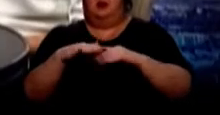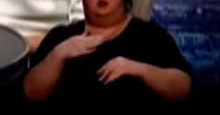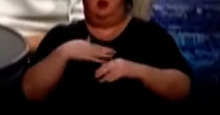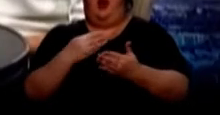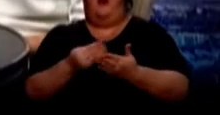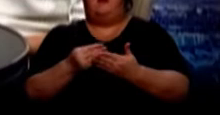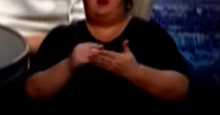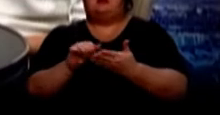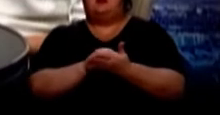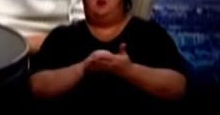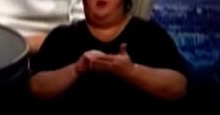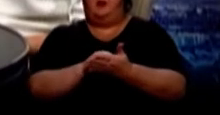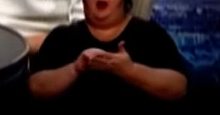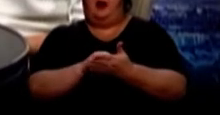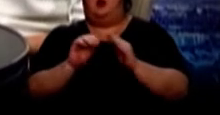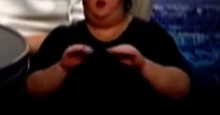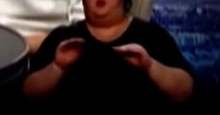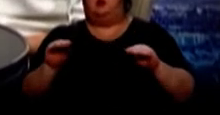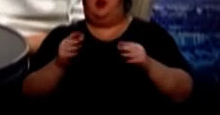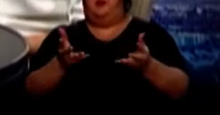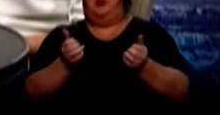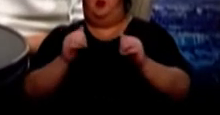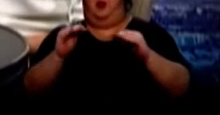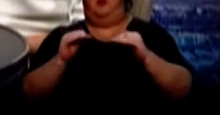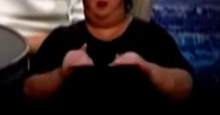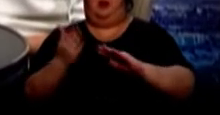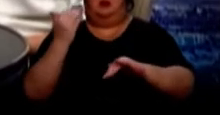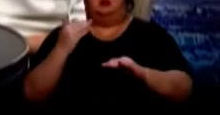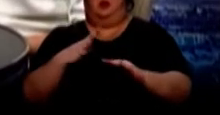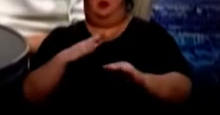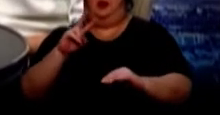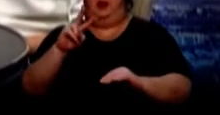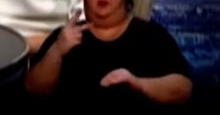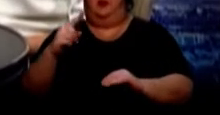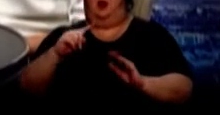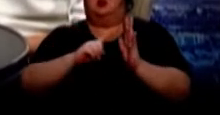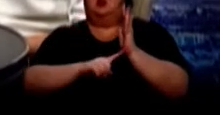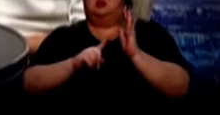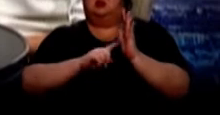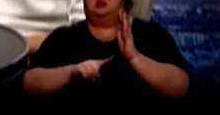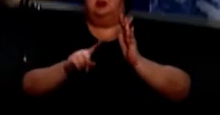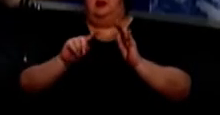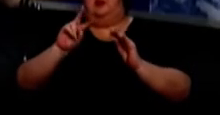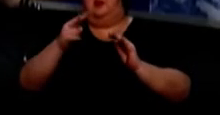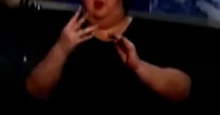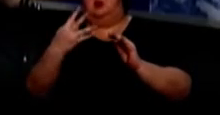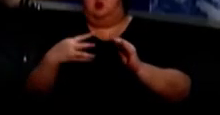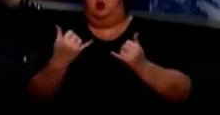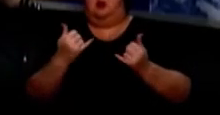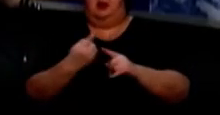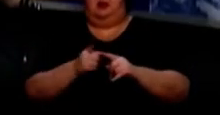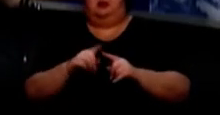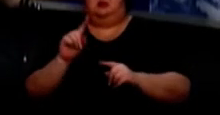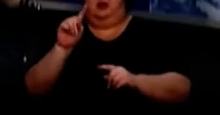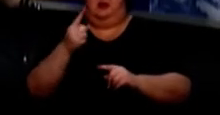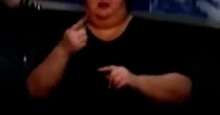вартість паперу у пунктах прийому впала. Була до цього 2,60-2,40, зараз це гривня 20. Скільки можна виручити